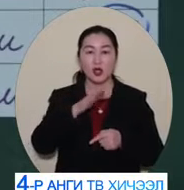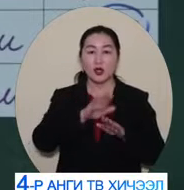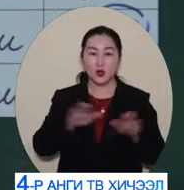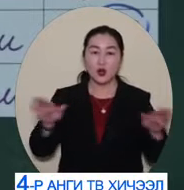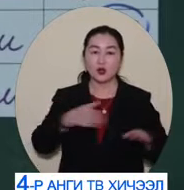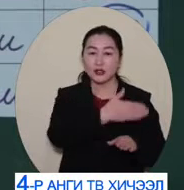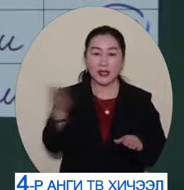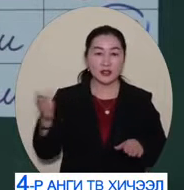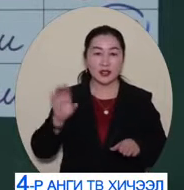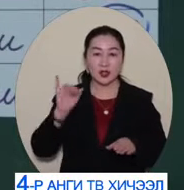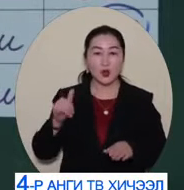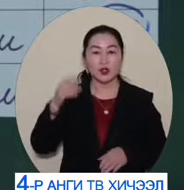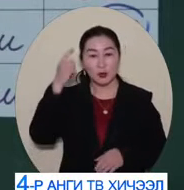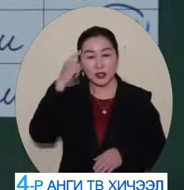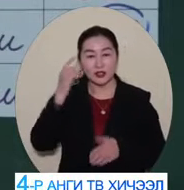багасгах тухайгаа